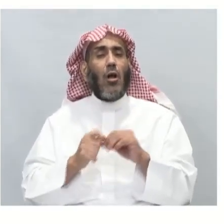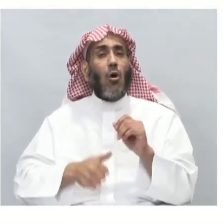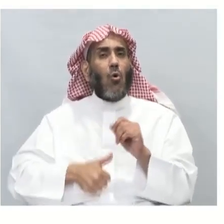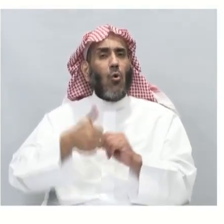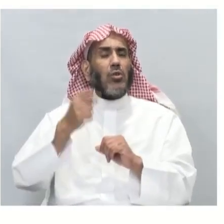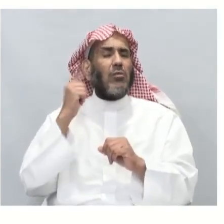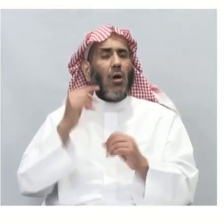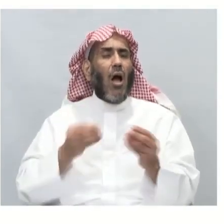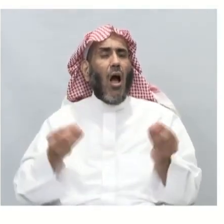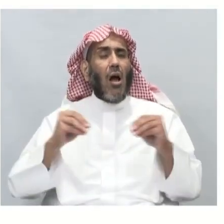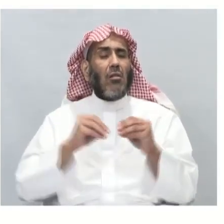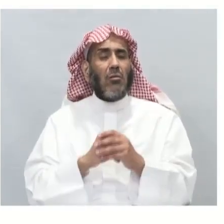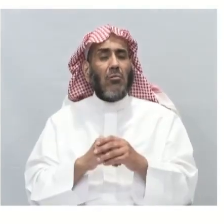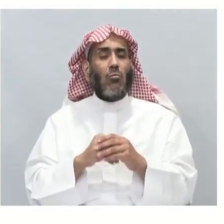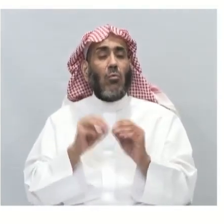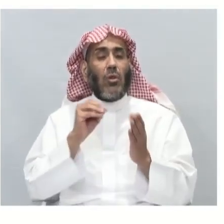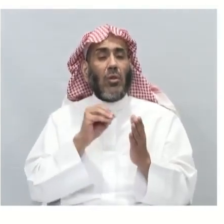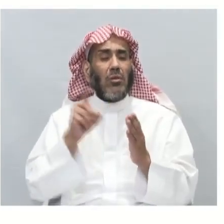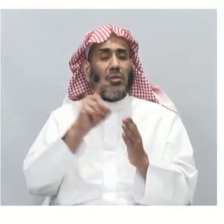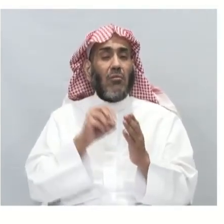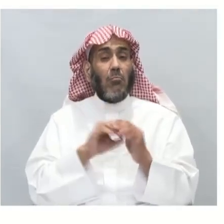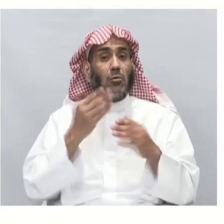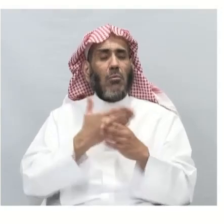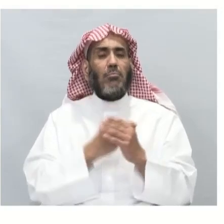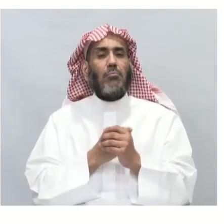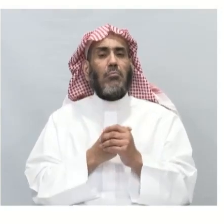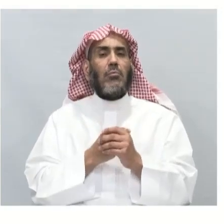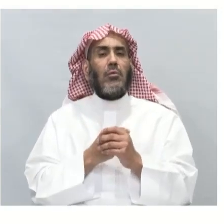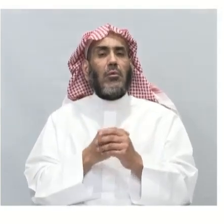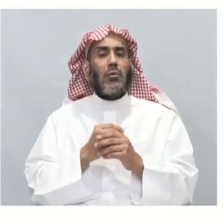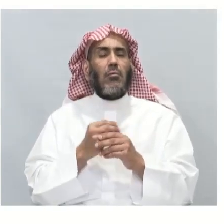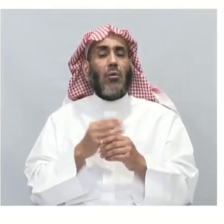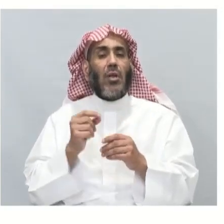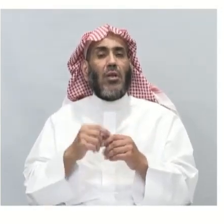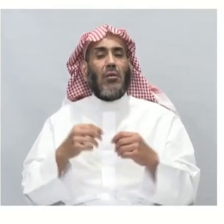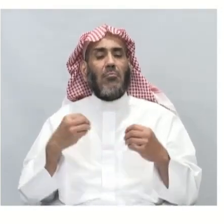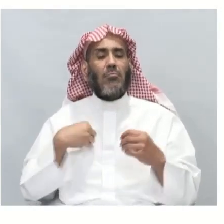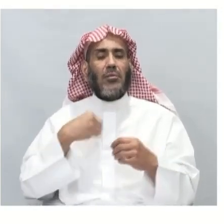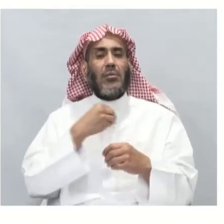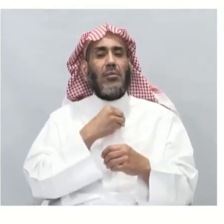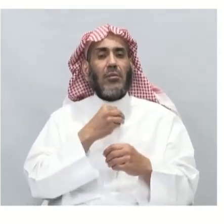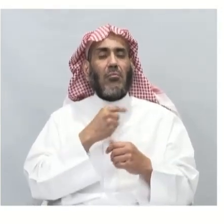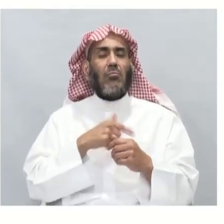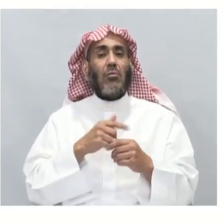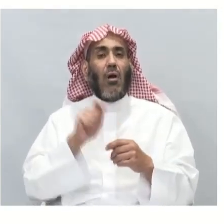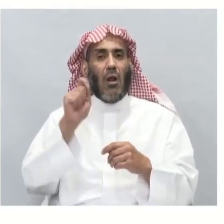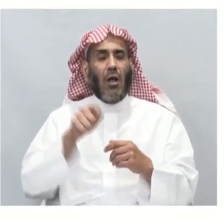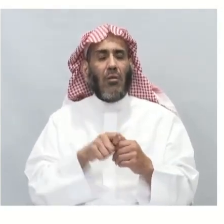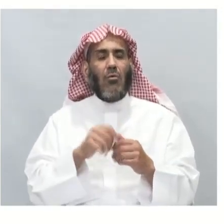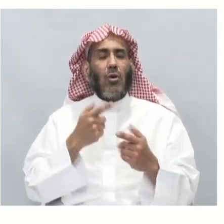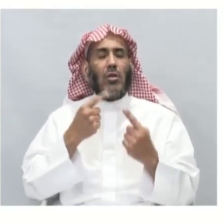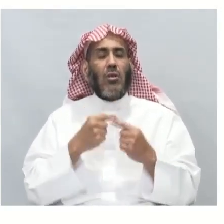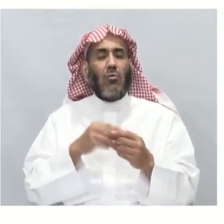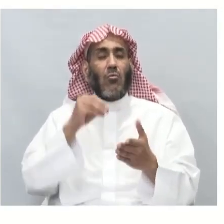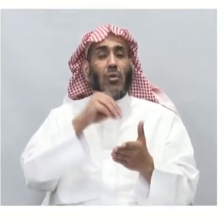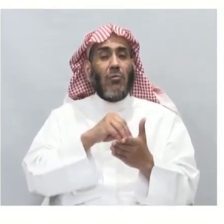الاستماع اكثر وضع الاستفهام ثم قال علل ووضع لنا الطبيب ووضع لنا القاضي ويحتاج ان